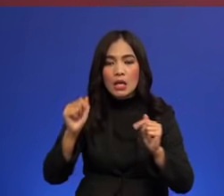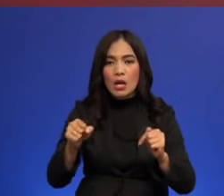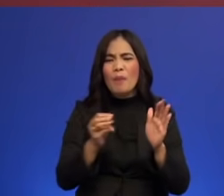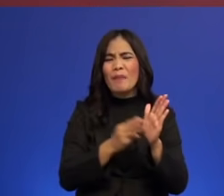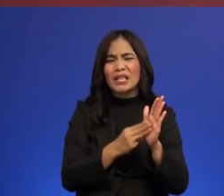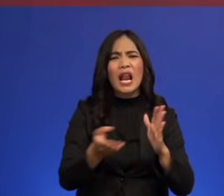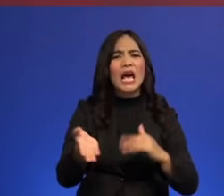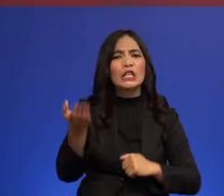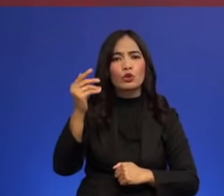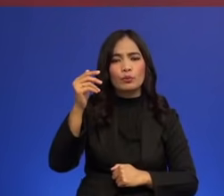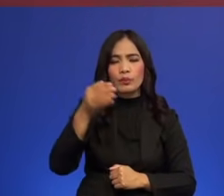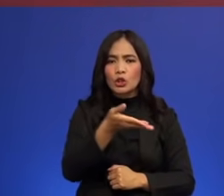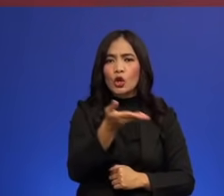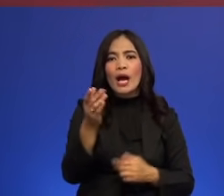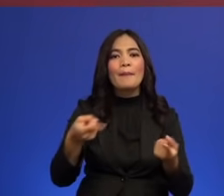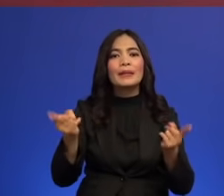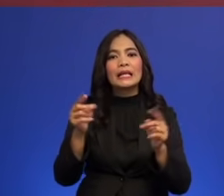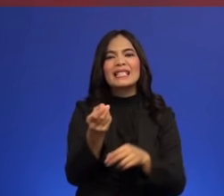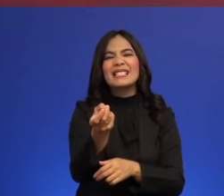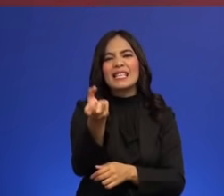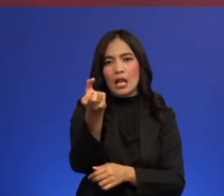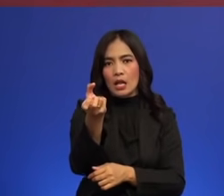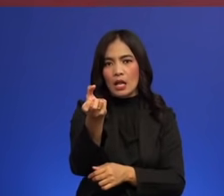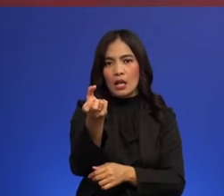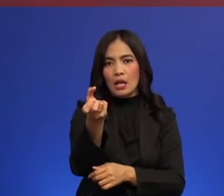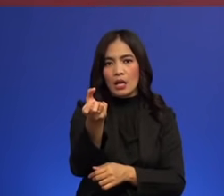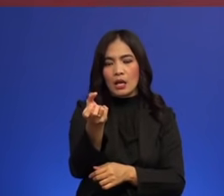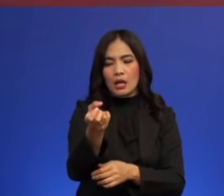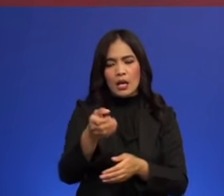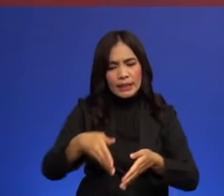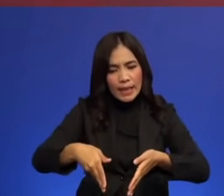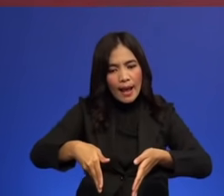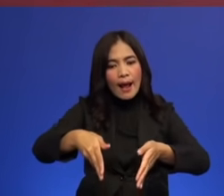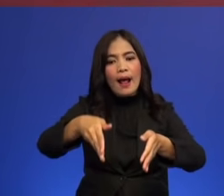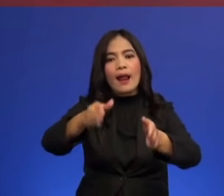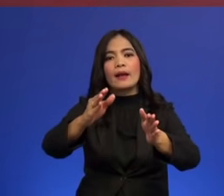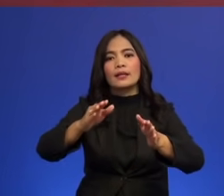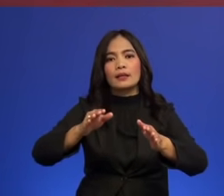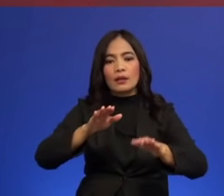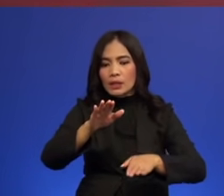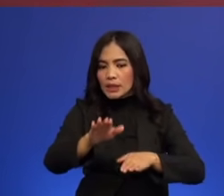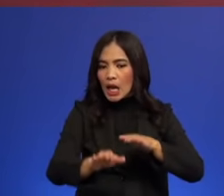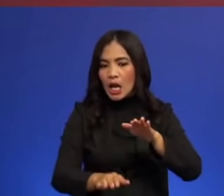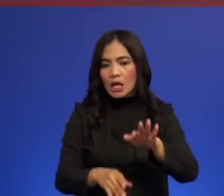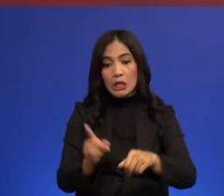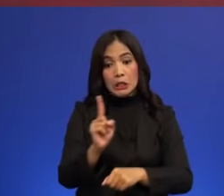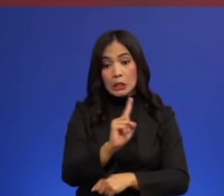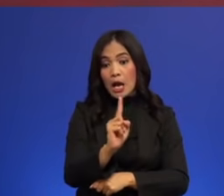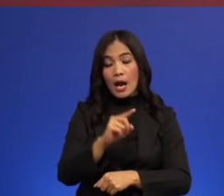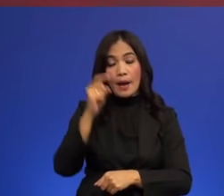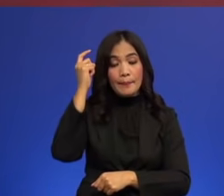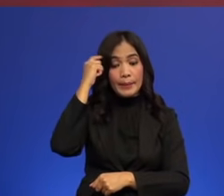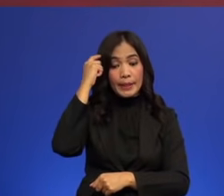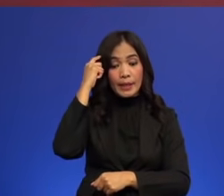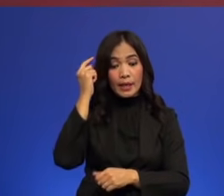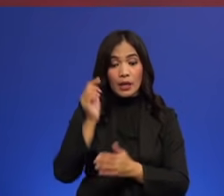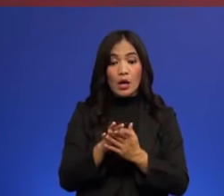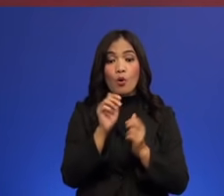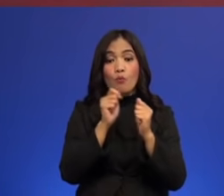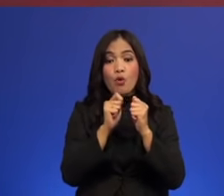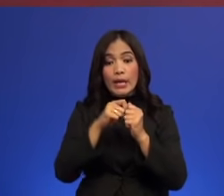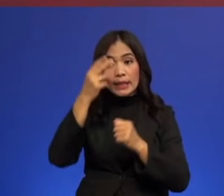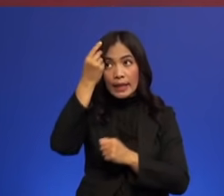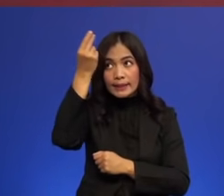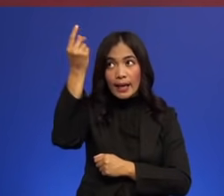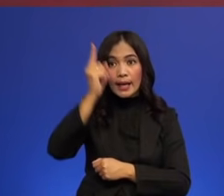Masalah hidup saudara menjadi kecil. Jalani saja. Jangan berpikir, jangan membuat skenario